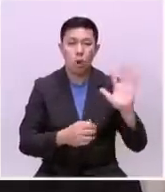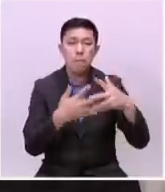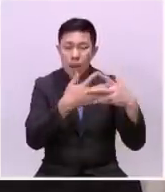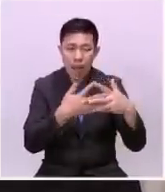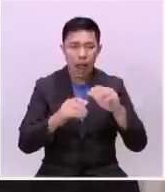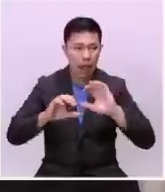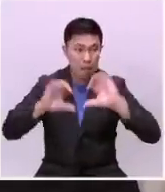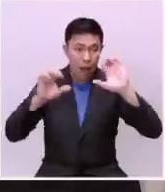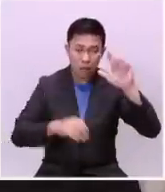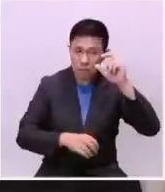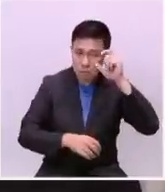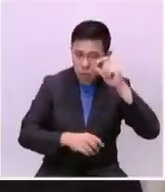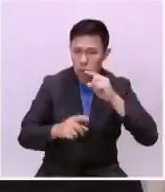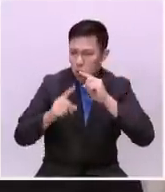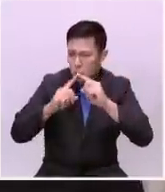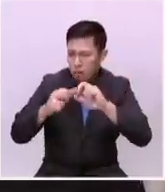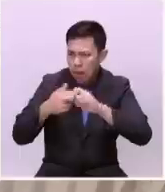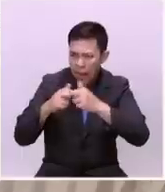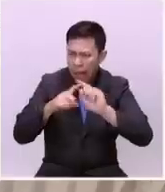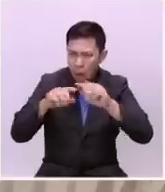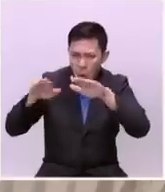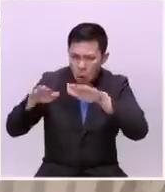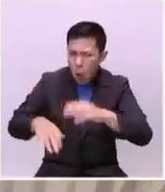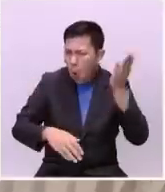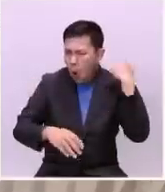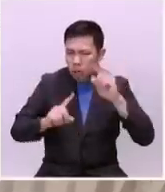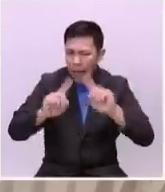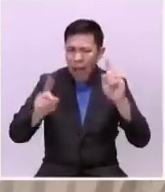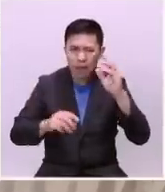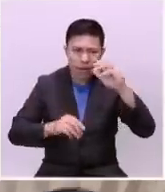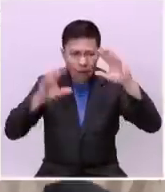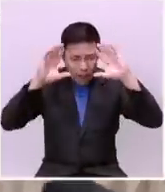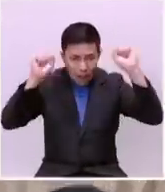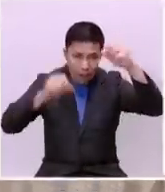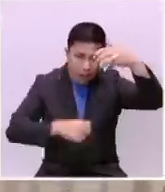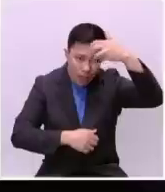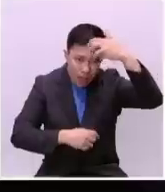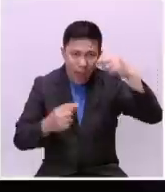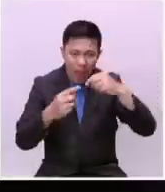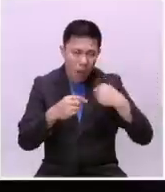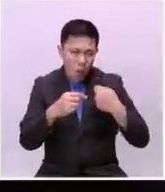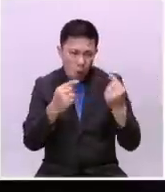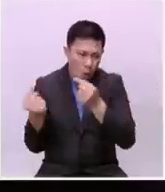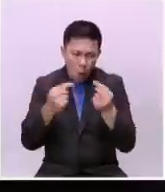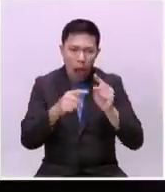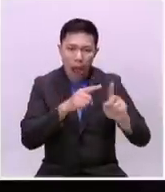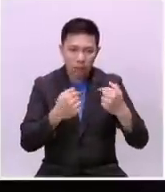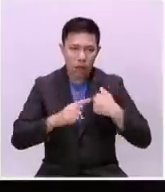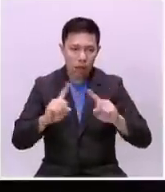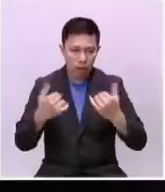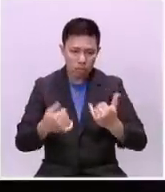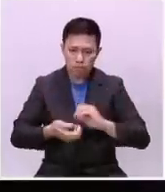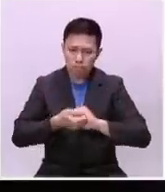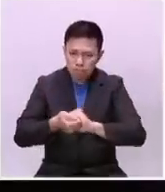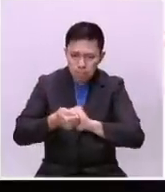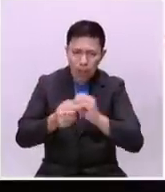าลของนายไบเดนเนี่ยจะลดความรุนแรงลงจากสมัยของประธานาธิบดีโดนัลด์ทรัมป์ในเรื่องของวาทกรรมลงนะคะ แต่อุณหภูมิความสั